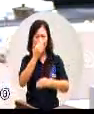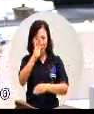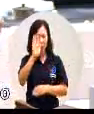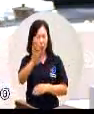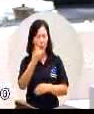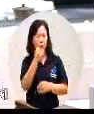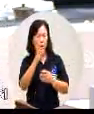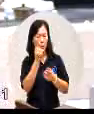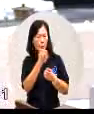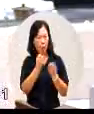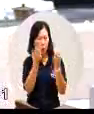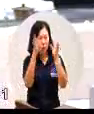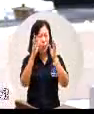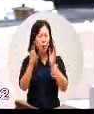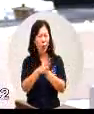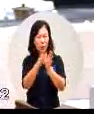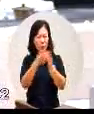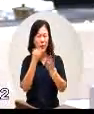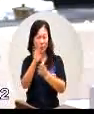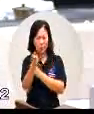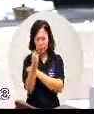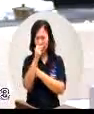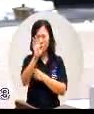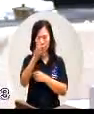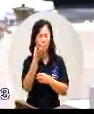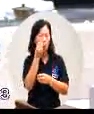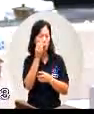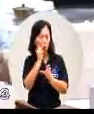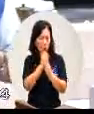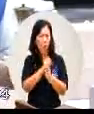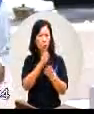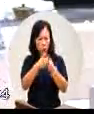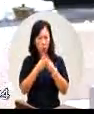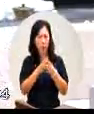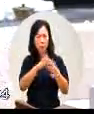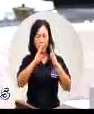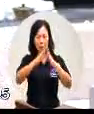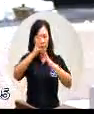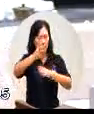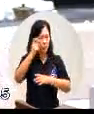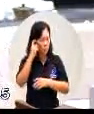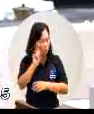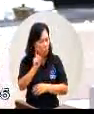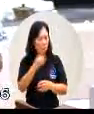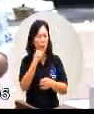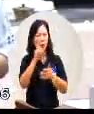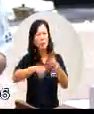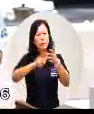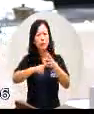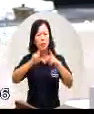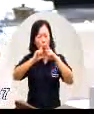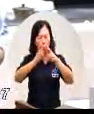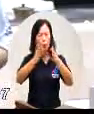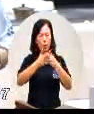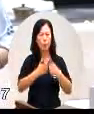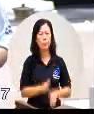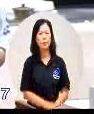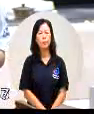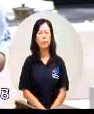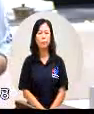荣的动力的这一个观光事业了哈。市长，你的看法，请简单回应一下 哈。